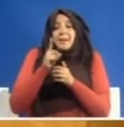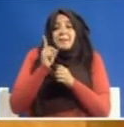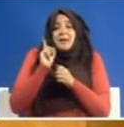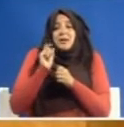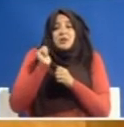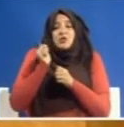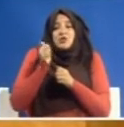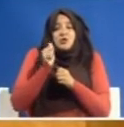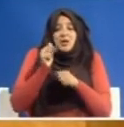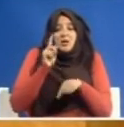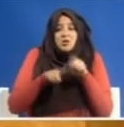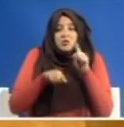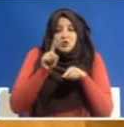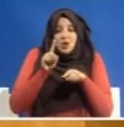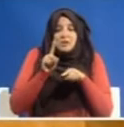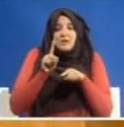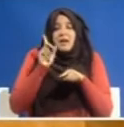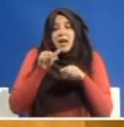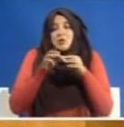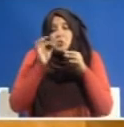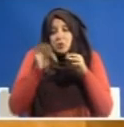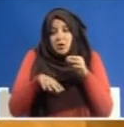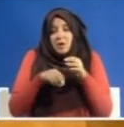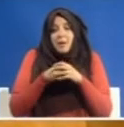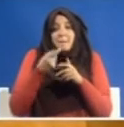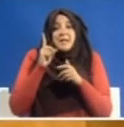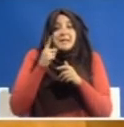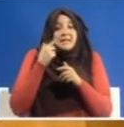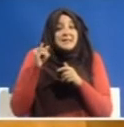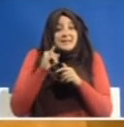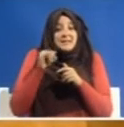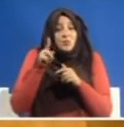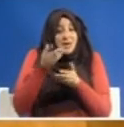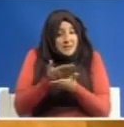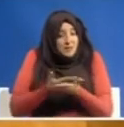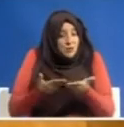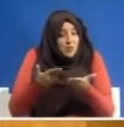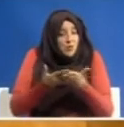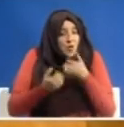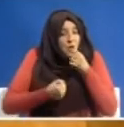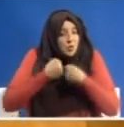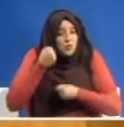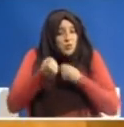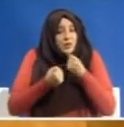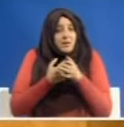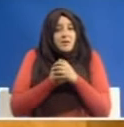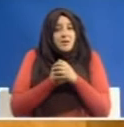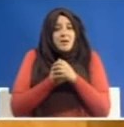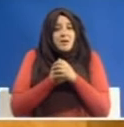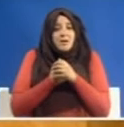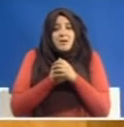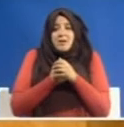احنا نسأل الله سبحانه وتعالى ان يكون له حل وله حد. ولكن اذا كانت هذه الحياه تعيسه والحياه مع المرض